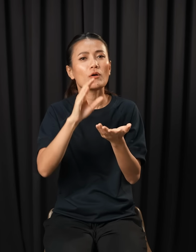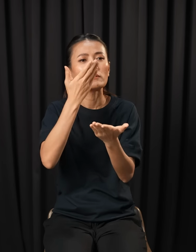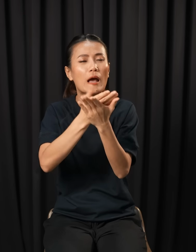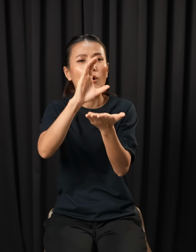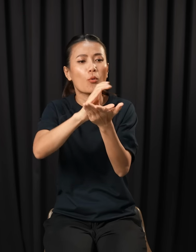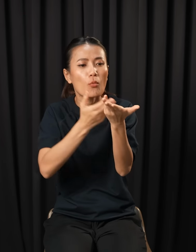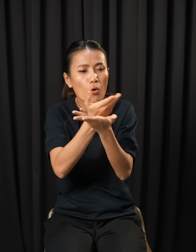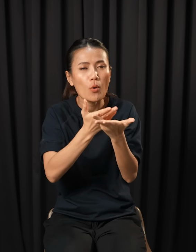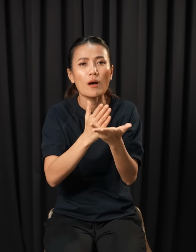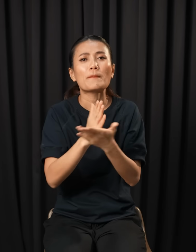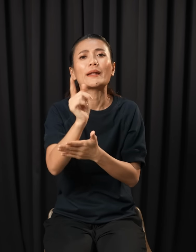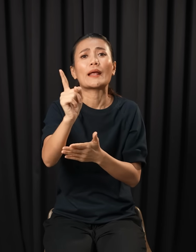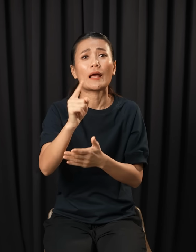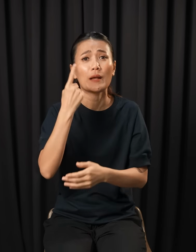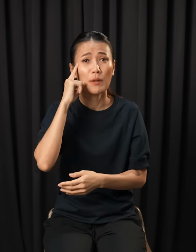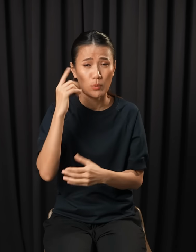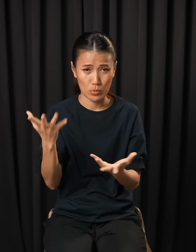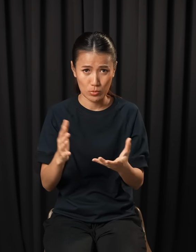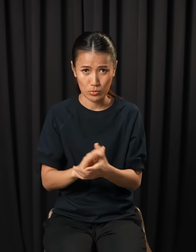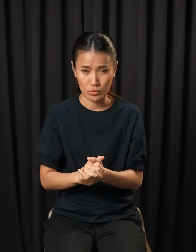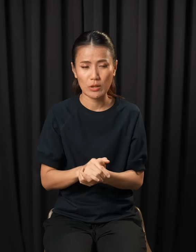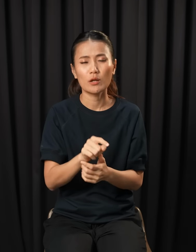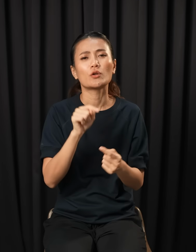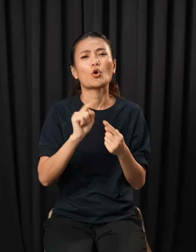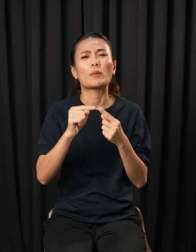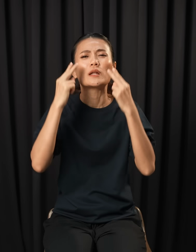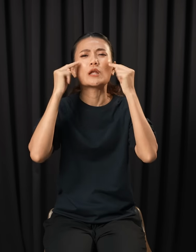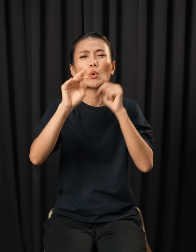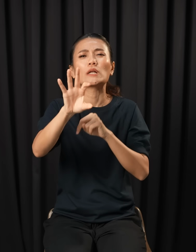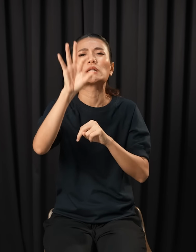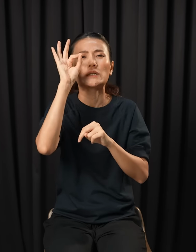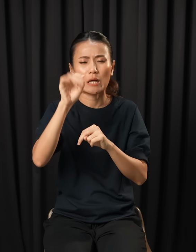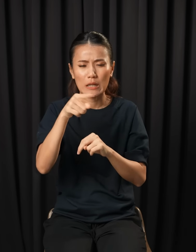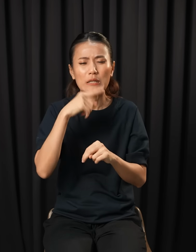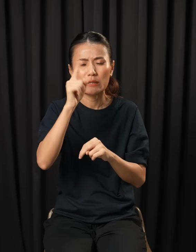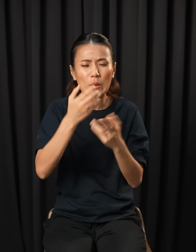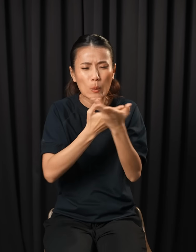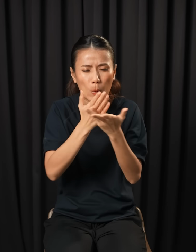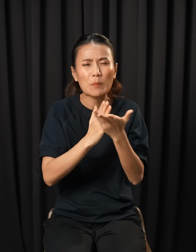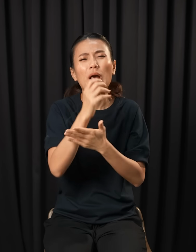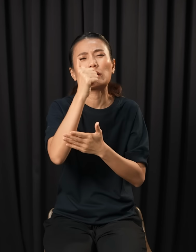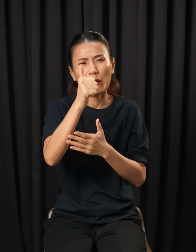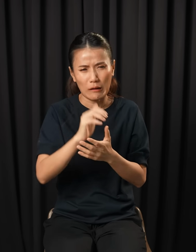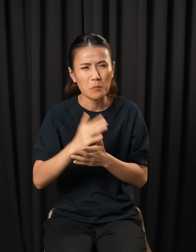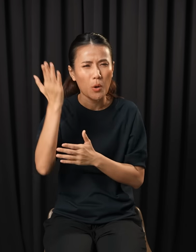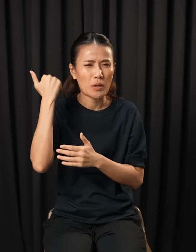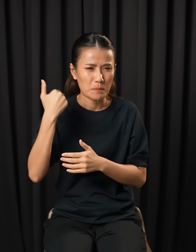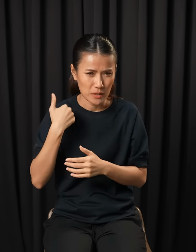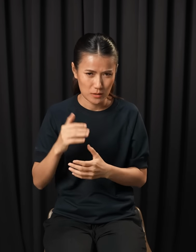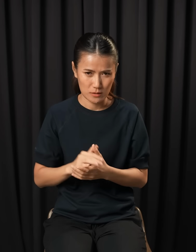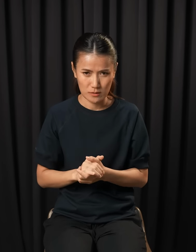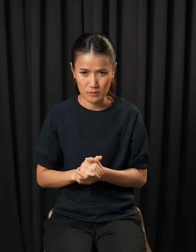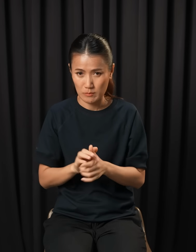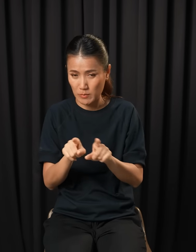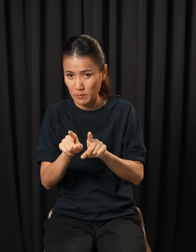าจนายกได้เนี่ยคุณจะผ่านงบประมาณไงคุณตอบผมดิ ไม่ไอ้นั่นคือตอนเลือกนายกแต่พอเลือกนายกได้แล้วเนี่ยมันก็